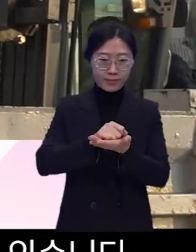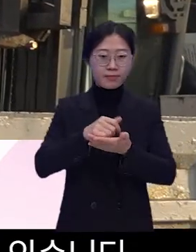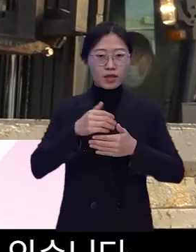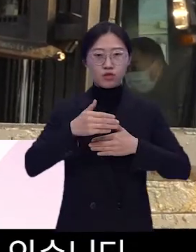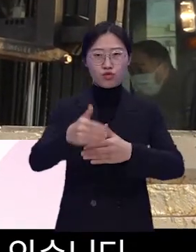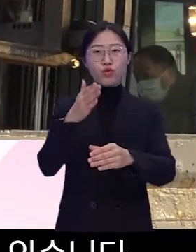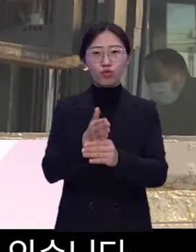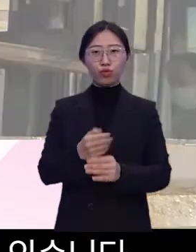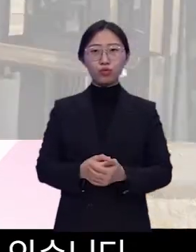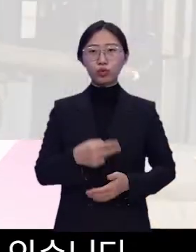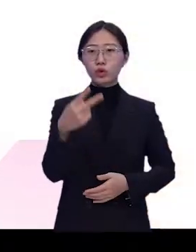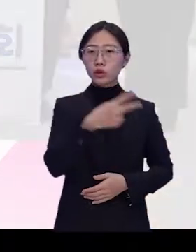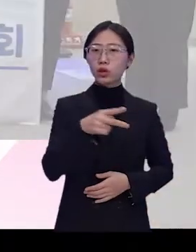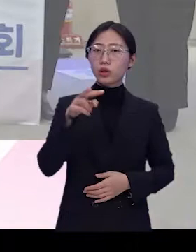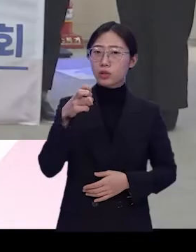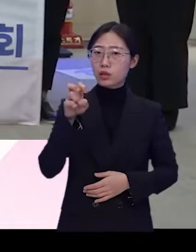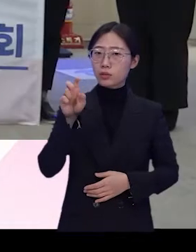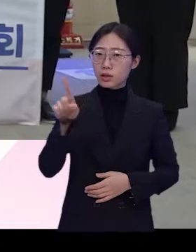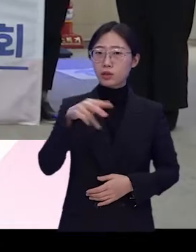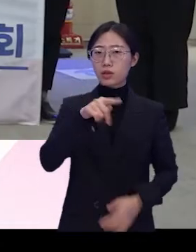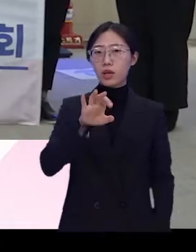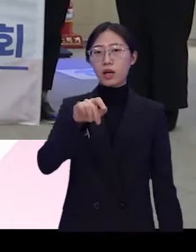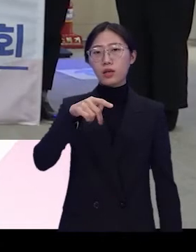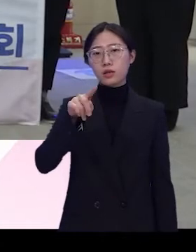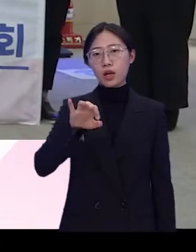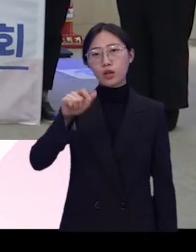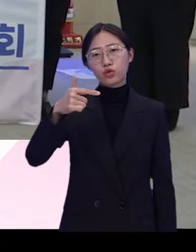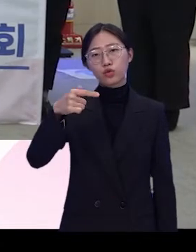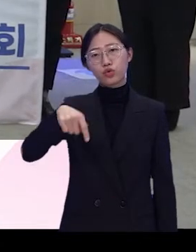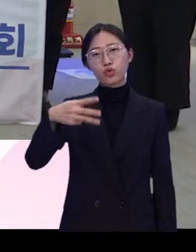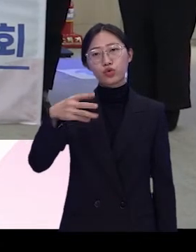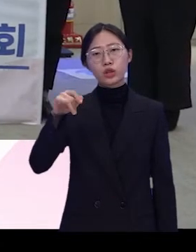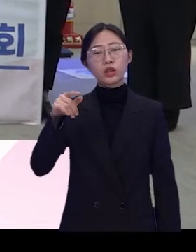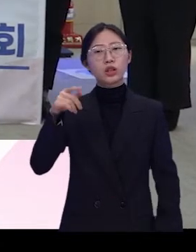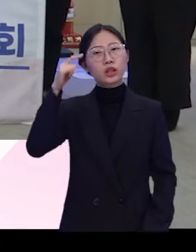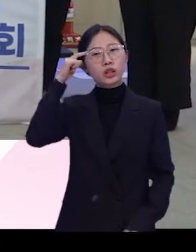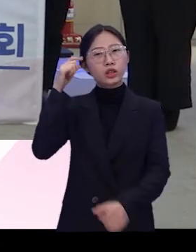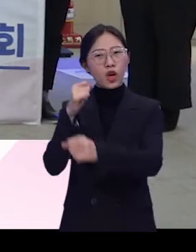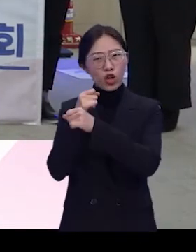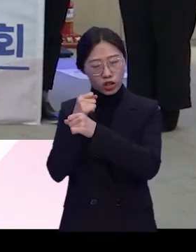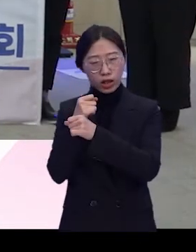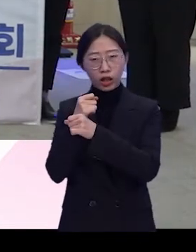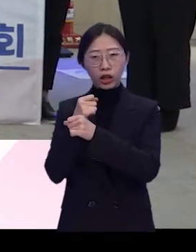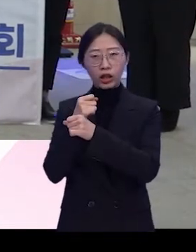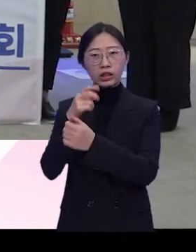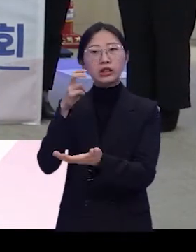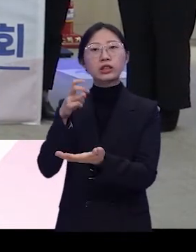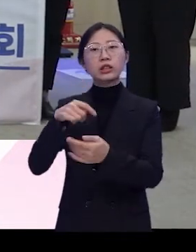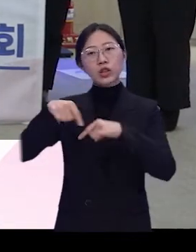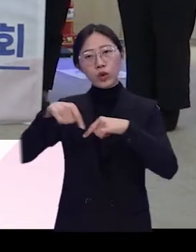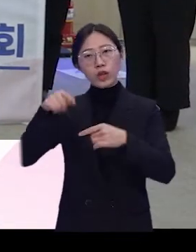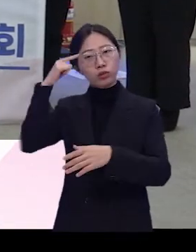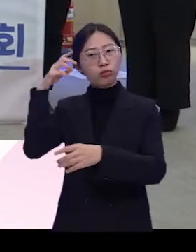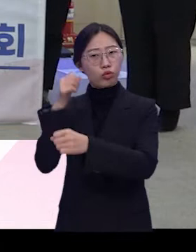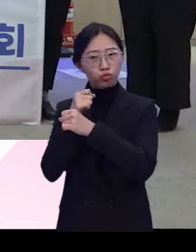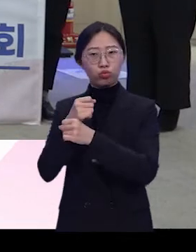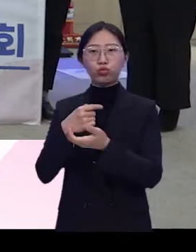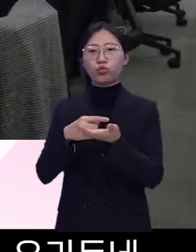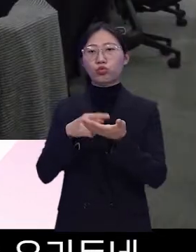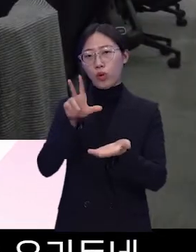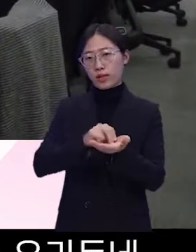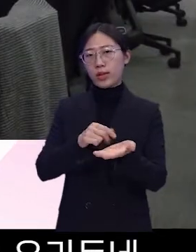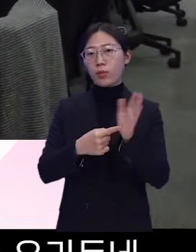매입을 진행하고 있습니다. 같은 날 2021 상상놀이 미래비전단의 정책연구과제 발표회가